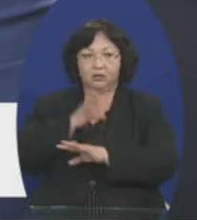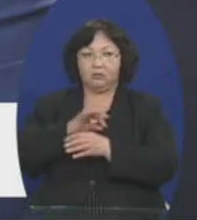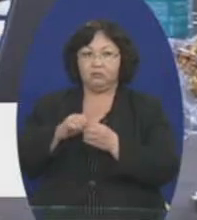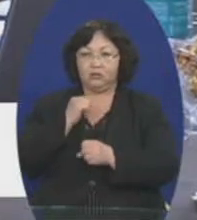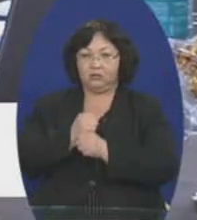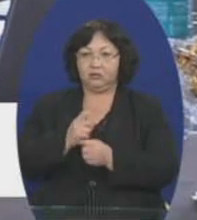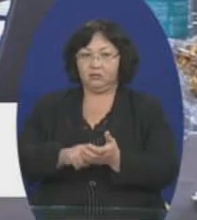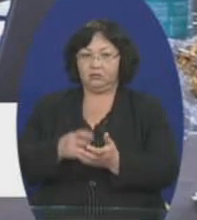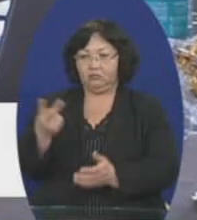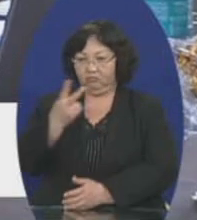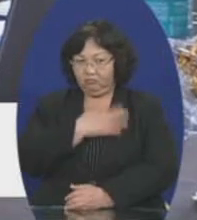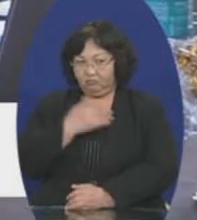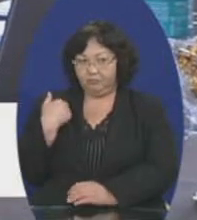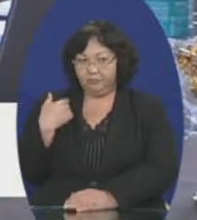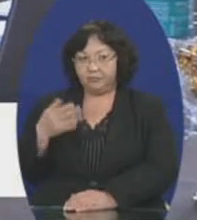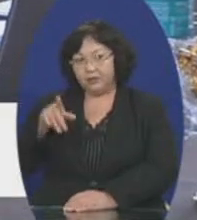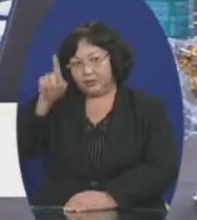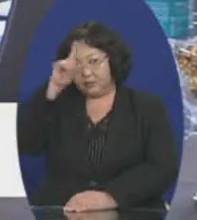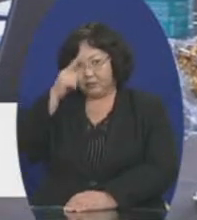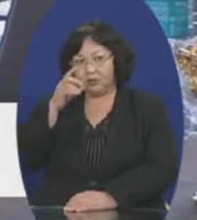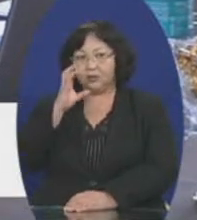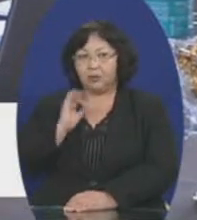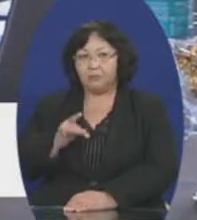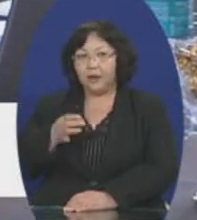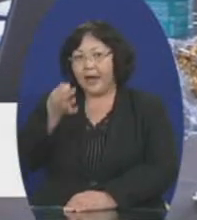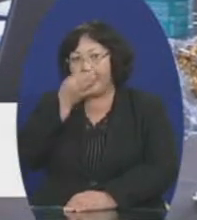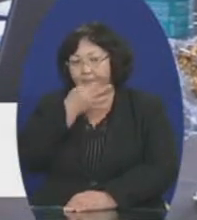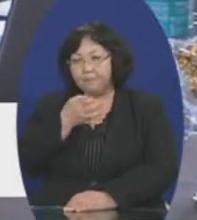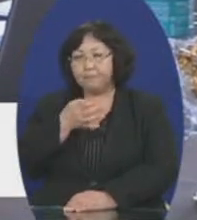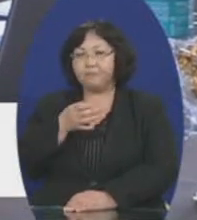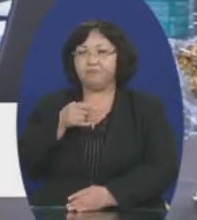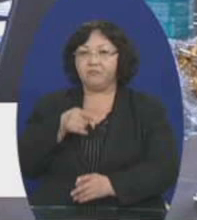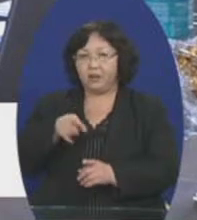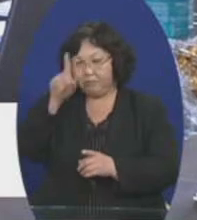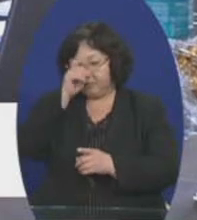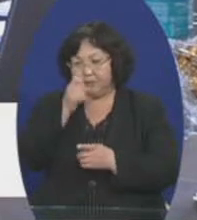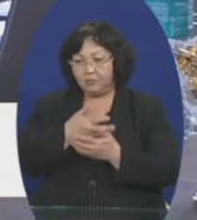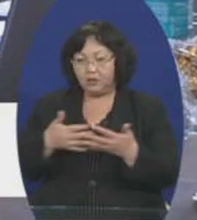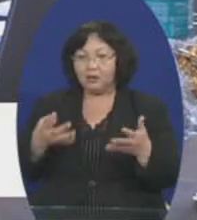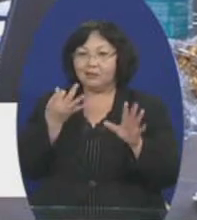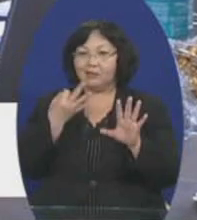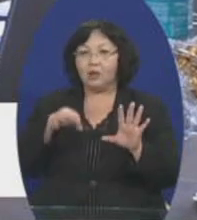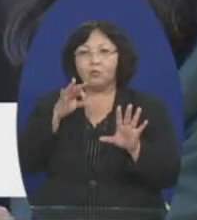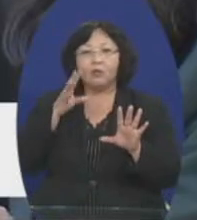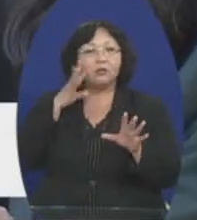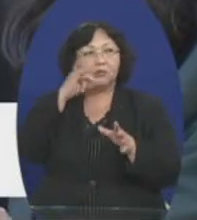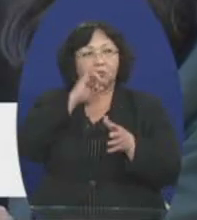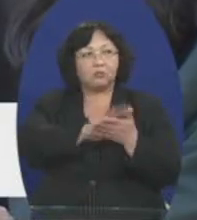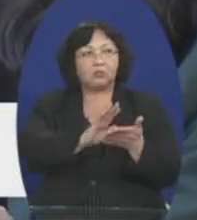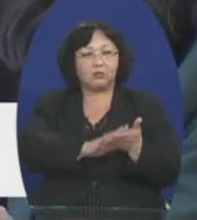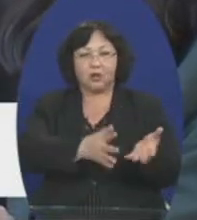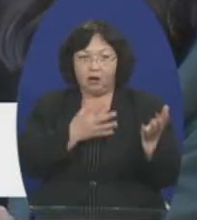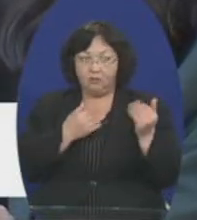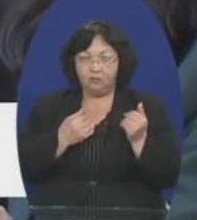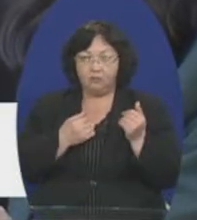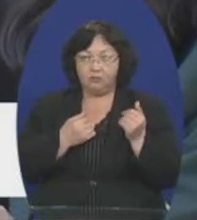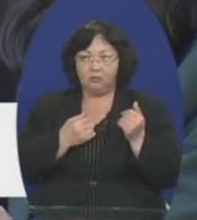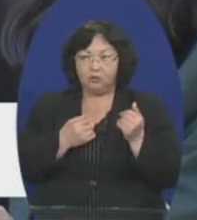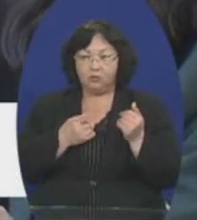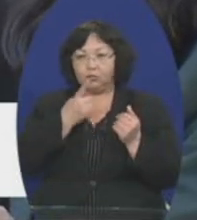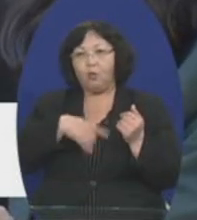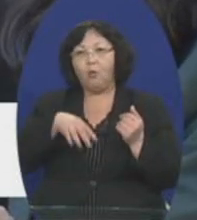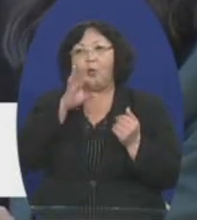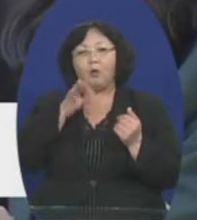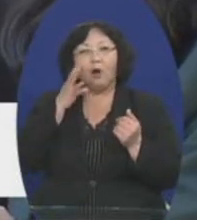дараа. Эрүүл мэндийн салбар эм эмнэлгийн хэрэгслийн 80 гаруй хувийг гадны улсаас авдаг ба энэ нь импортоос хараат гэж хэлж